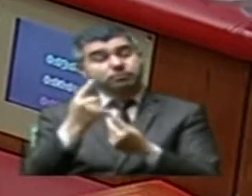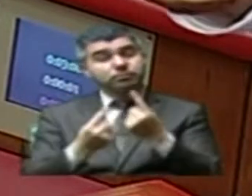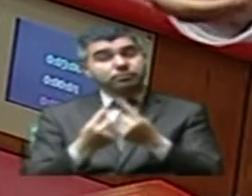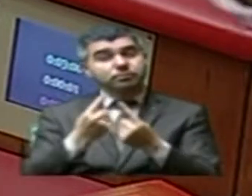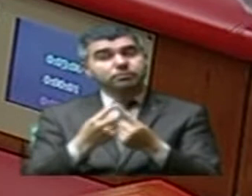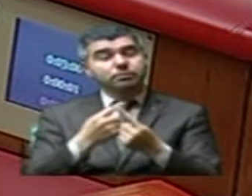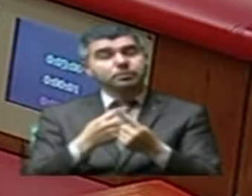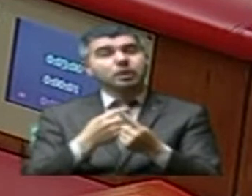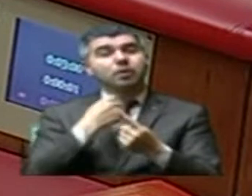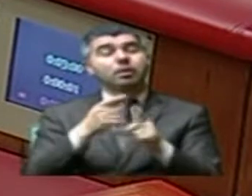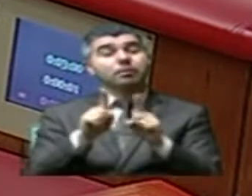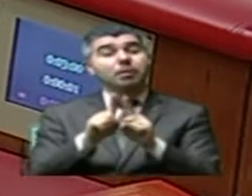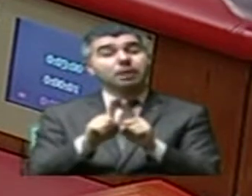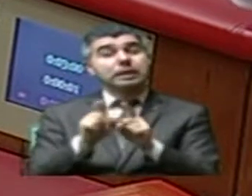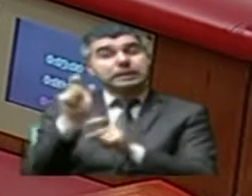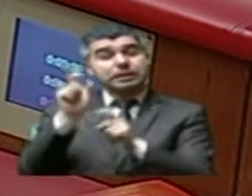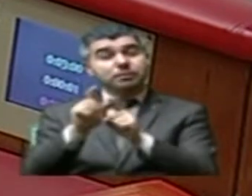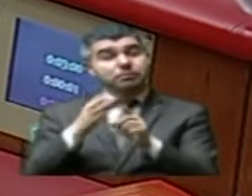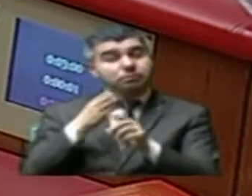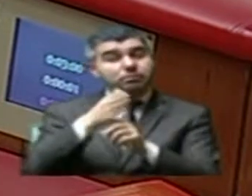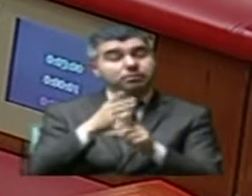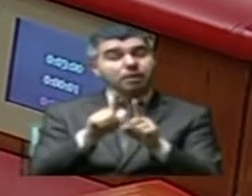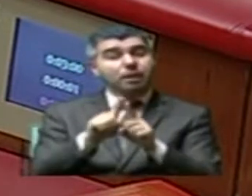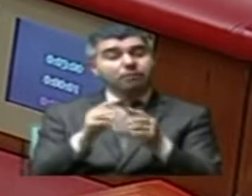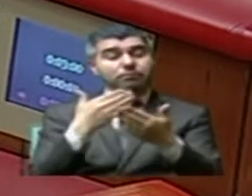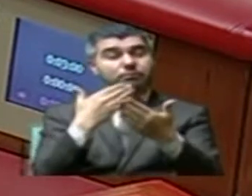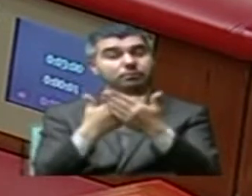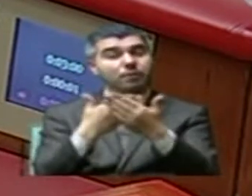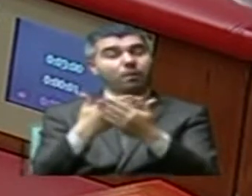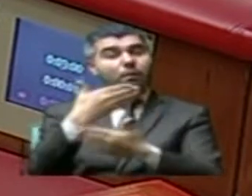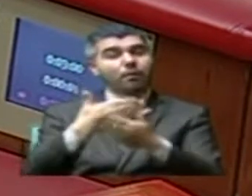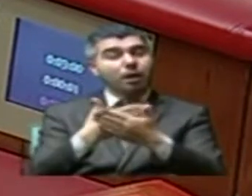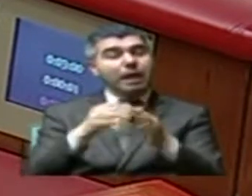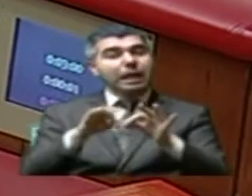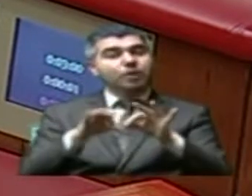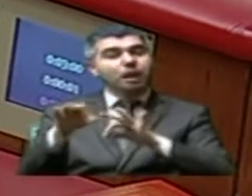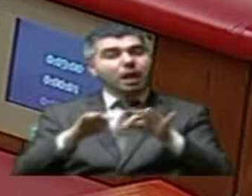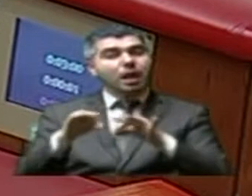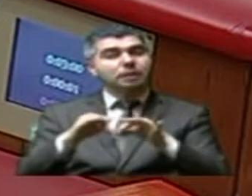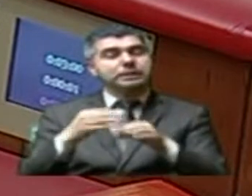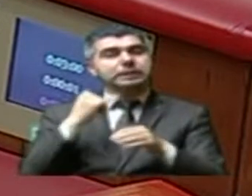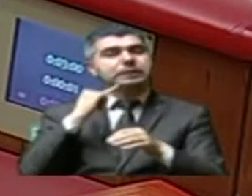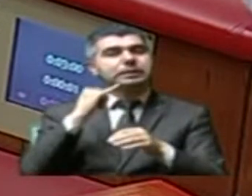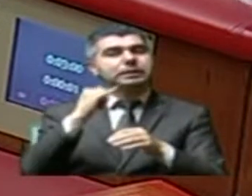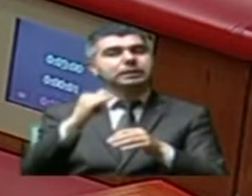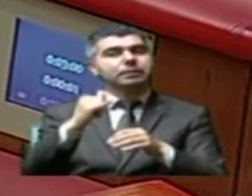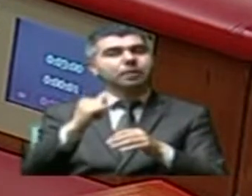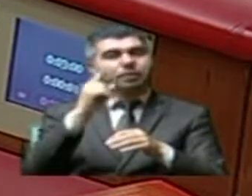التزموا المسؤولين بأنها تكون عندنا إجراءات مستدامة، وهذا هو